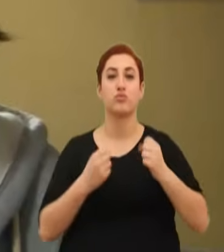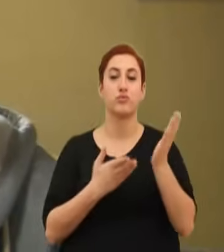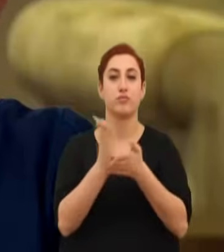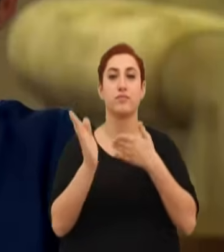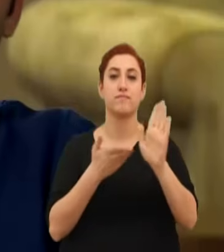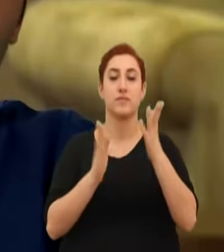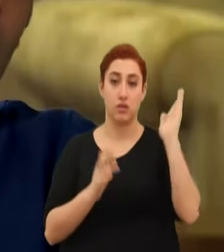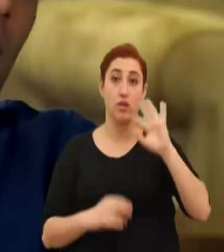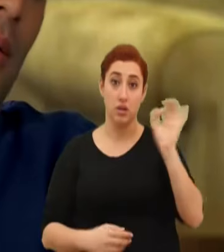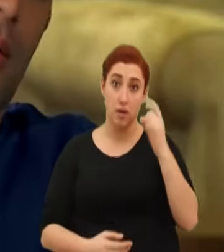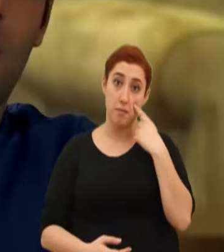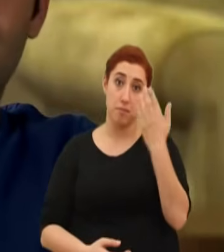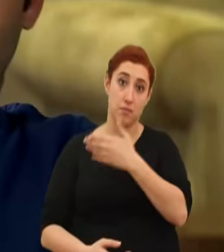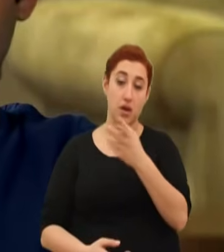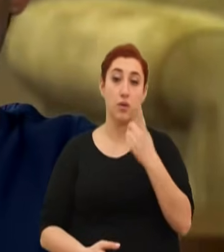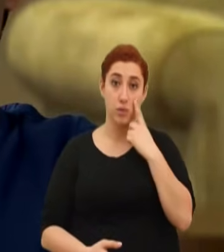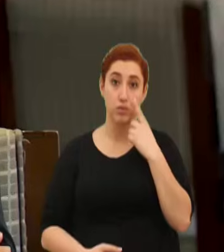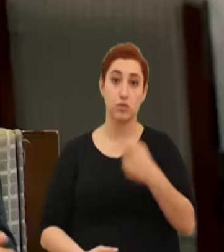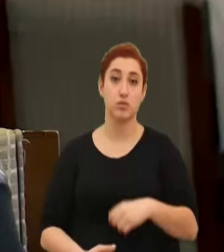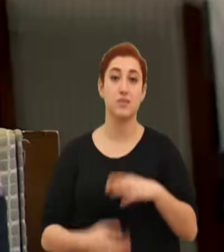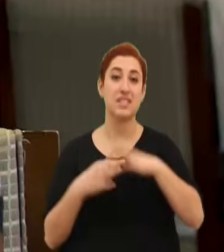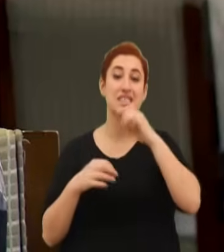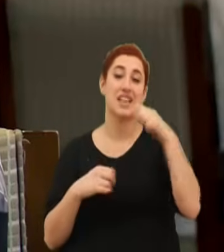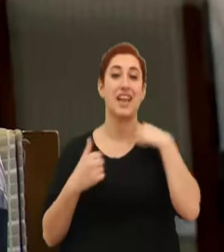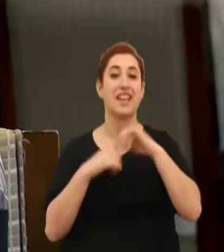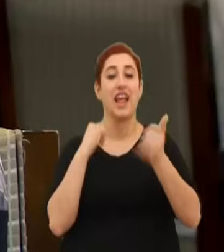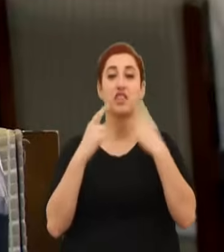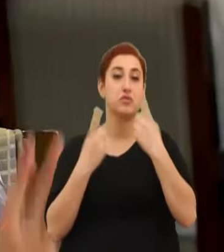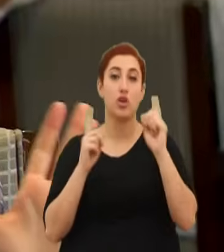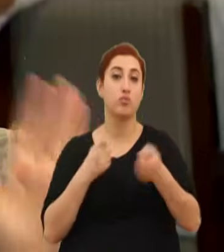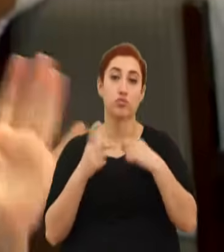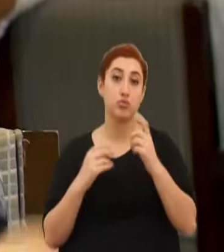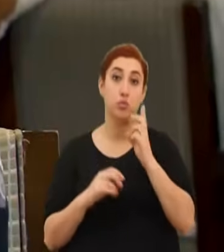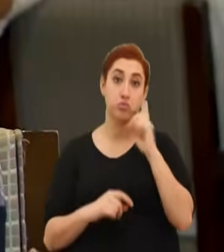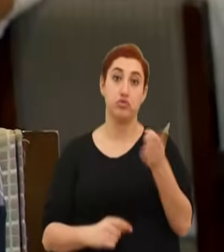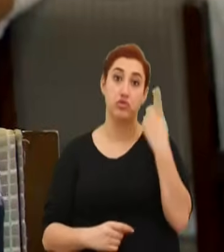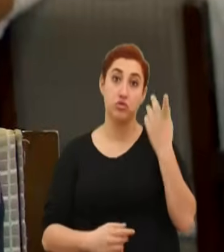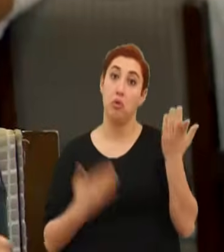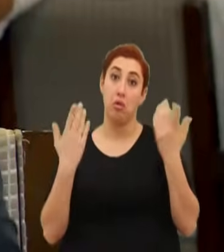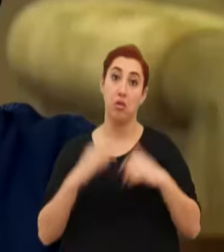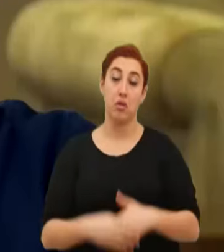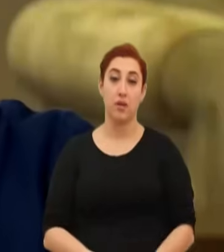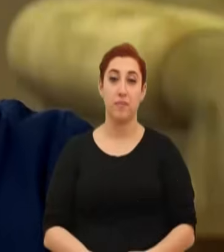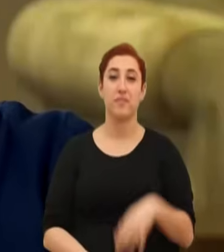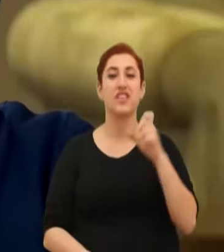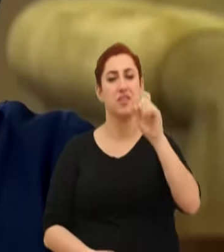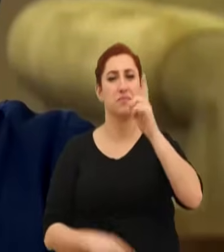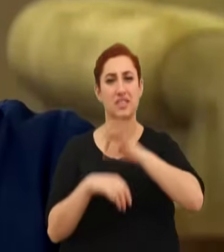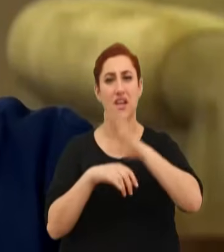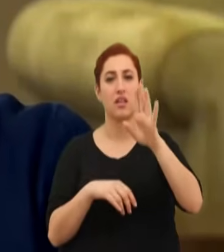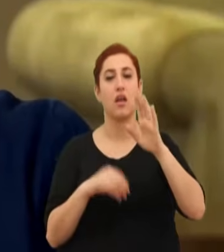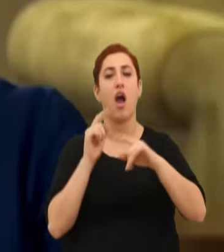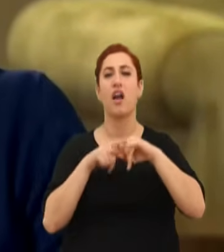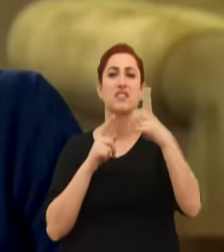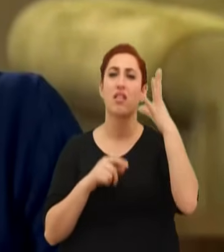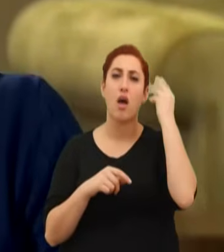gidiyoruz. Ya buyur. Gördün mü? İnsanlar yine eğlenecek bir şey bulmuşlar. Ne tuhaf. Ah. Ya Ceyda bir saniye. Ya